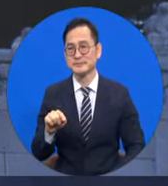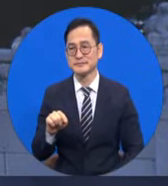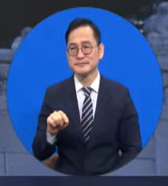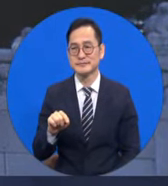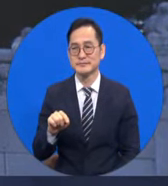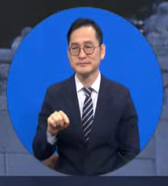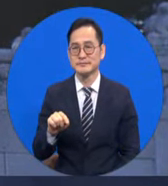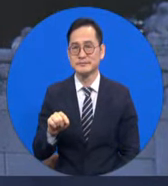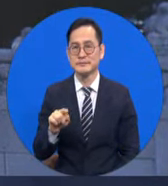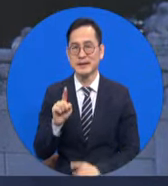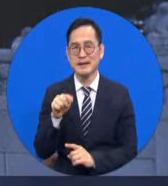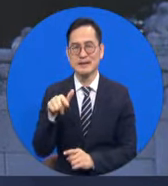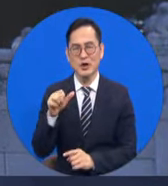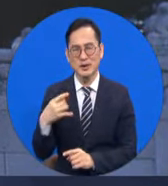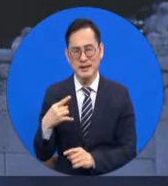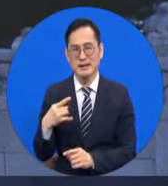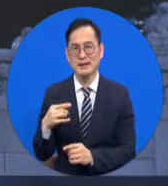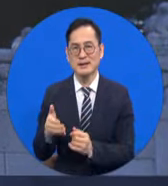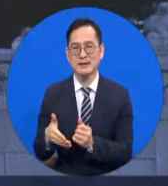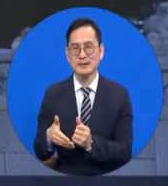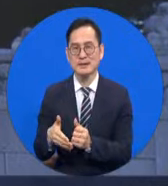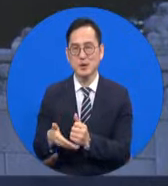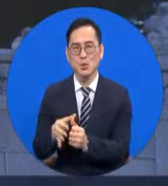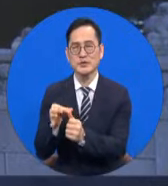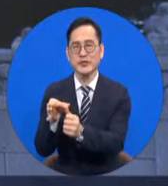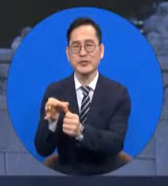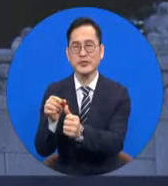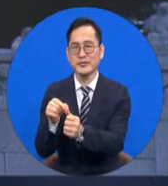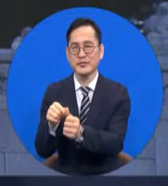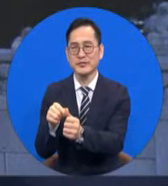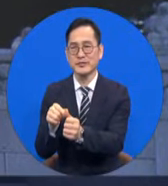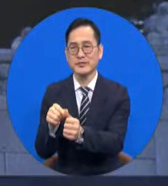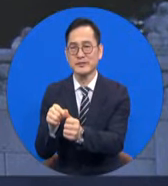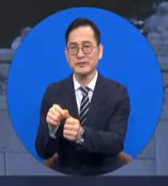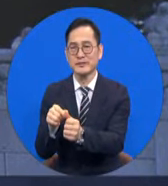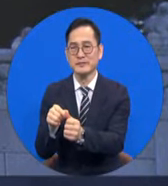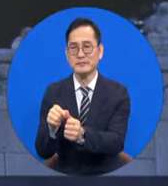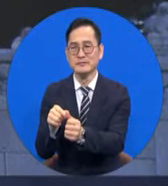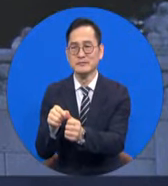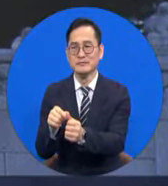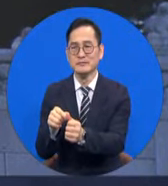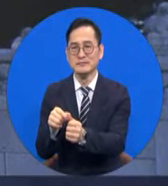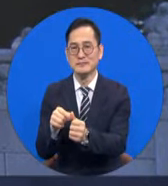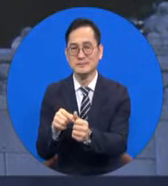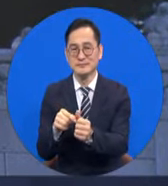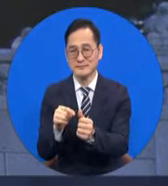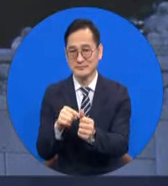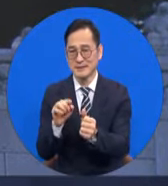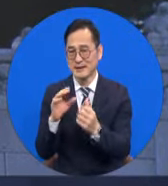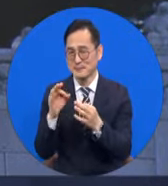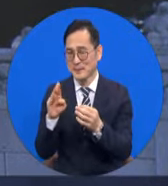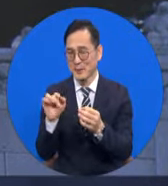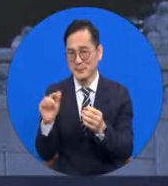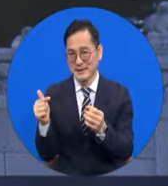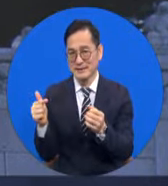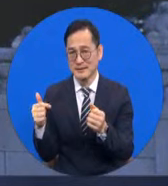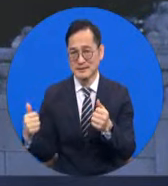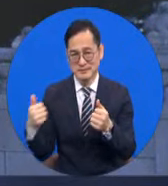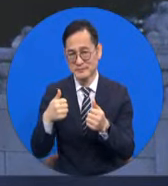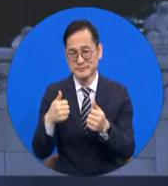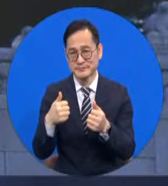했습니다. 국민의힘에서는 지난 선거에서 도전했다가 아쉽게 패배했던 김병민 후보가 다시 이 지역에 출마한